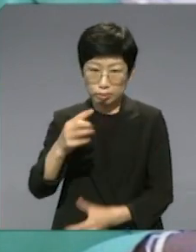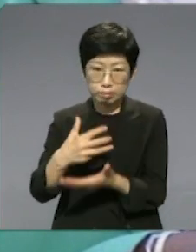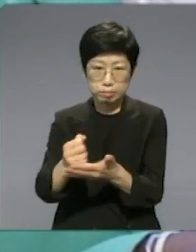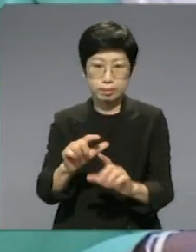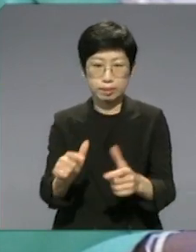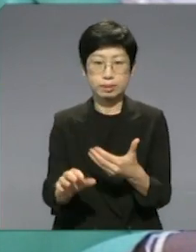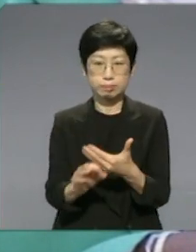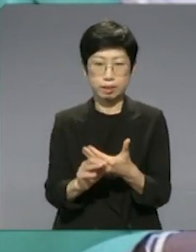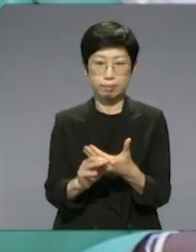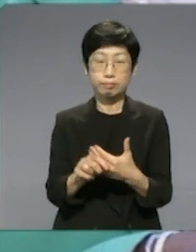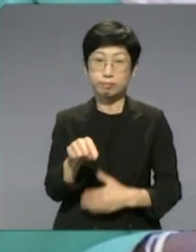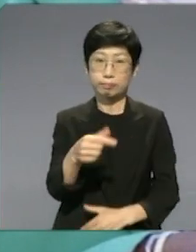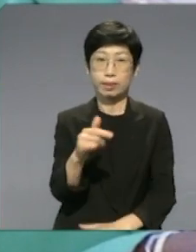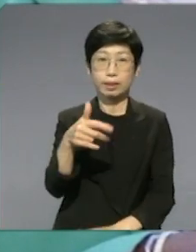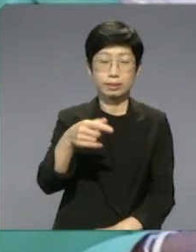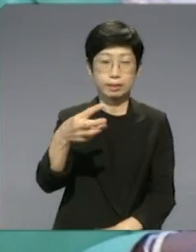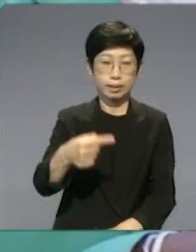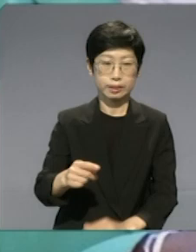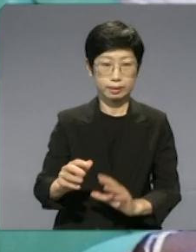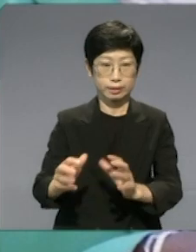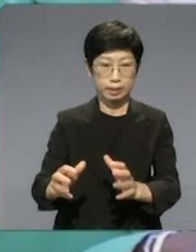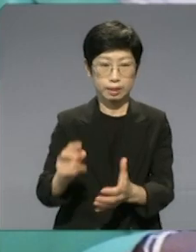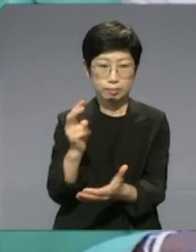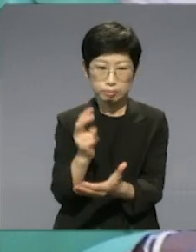are not met within one week,